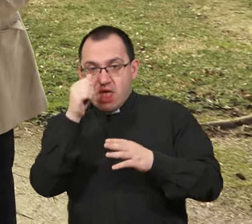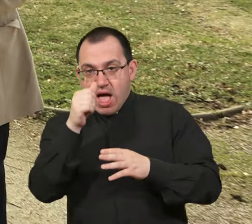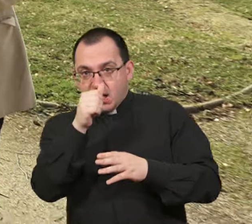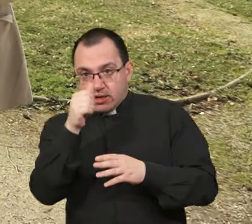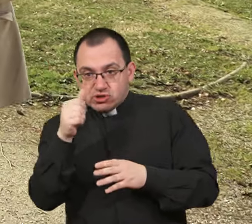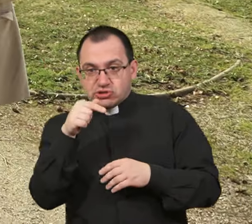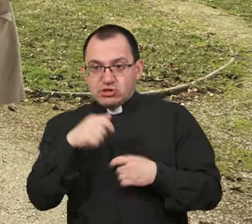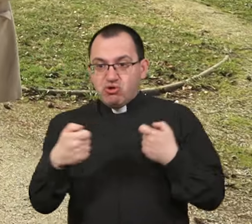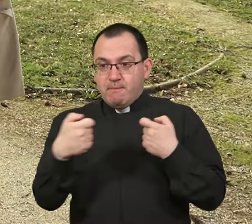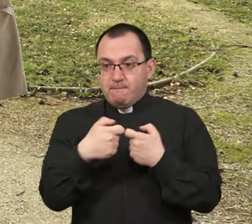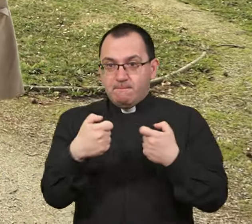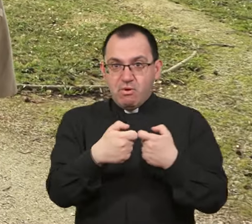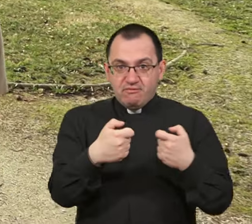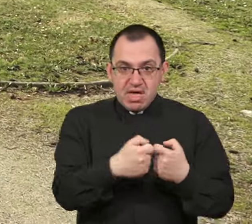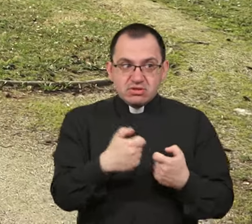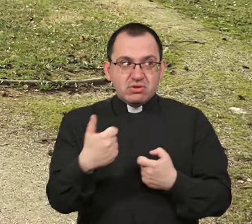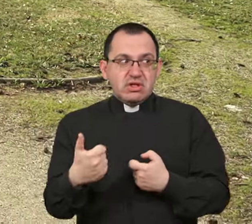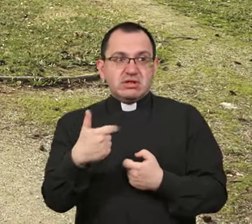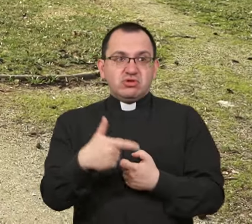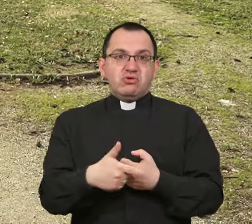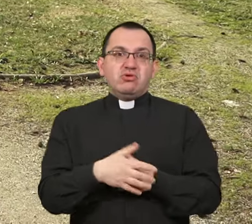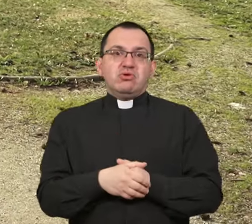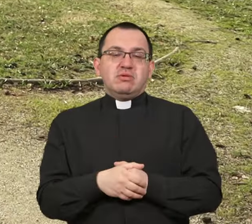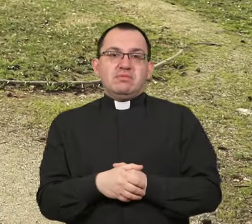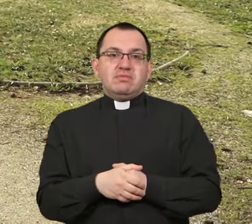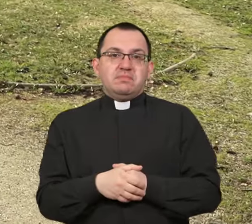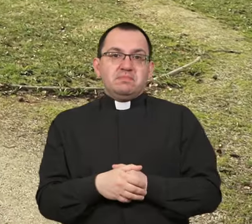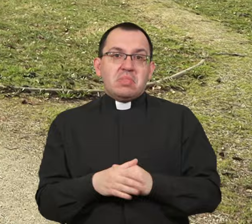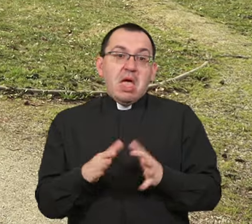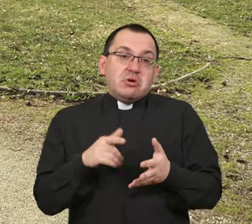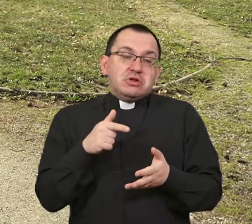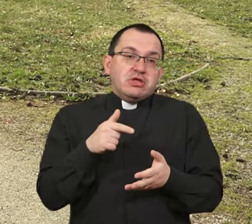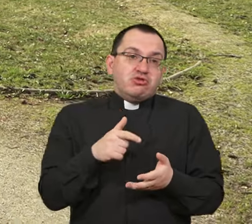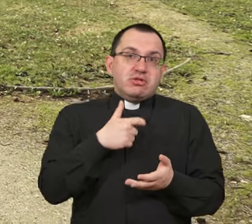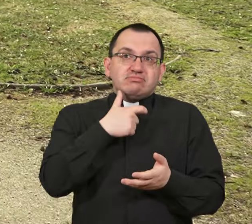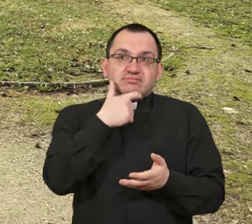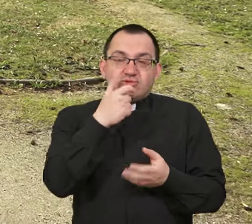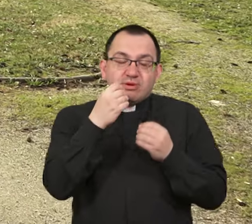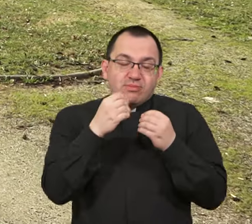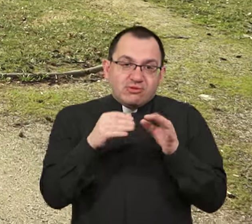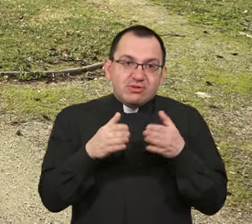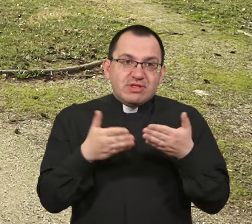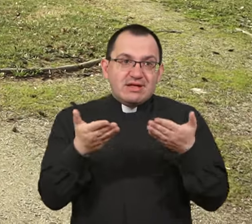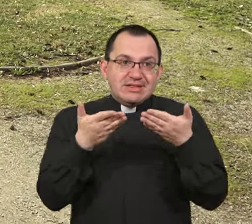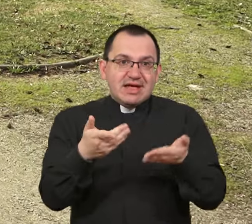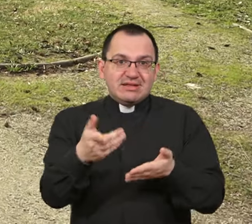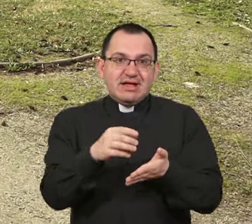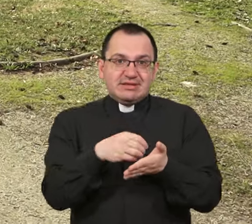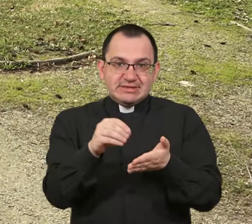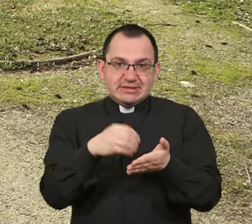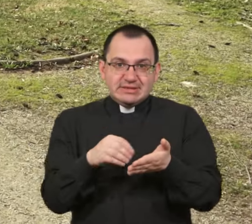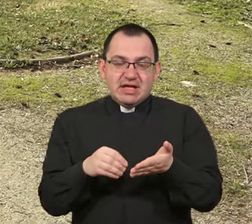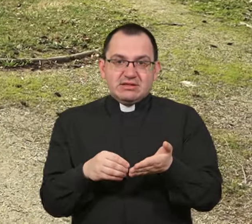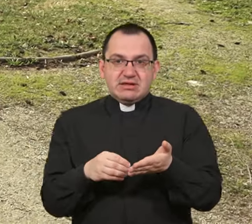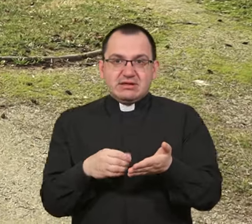jedno s drugim i nekako možda je to bio, možda Božja providnost da mi da taj zadatak. Ne znam koliko sam uspjela i